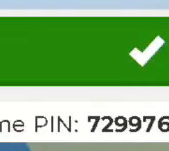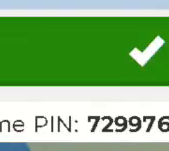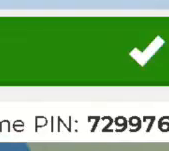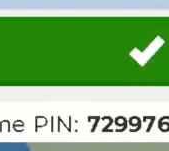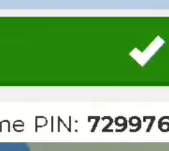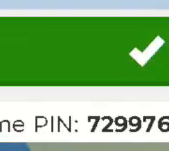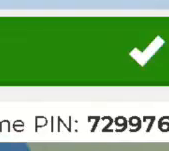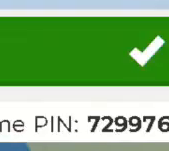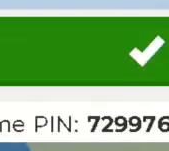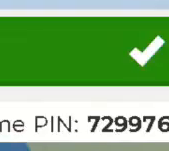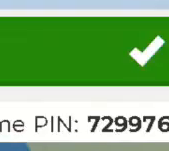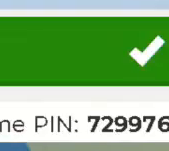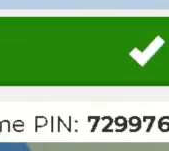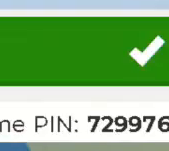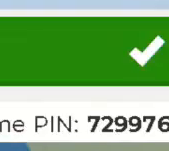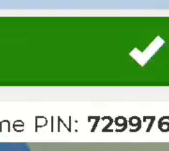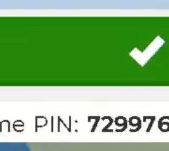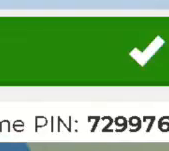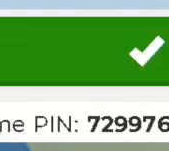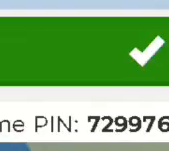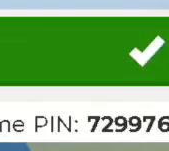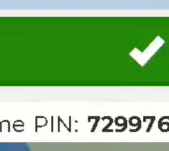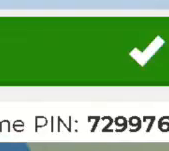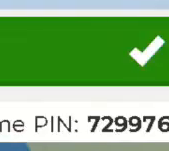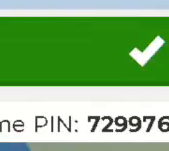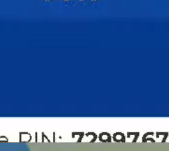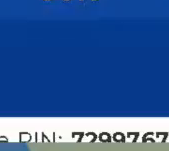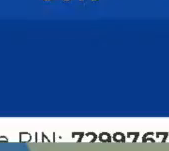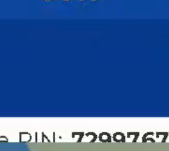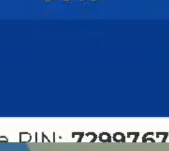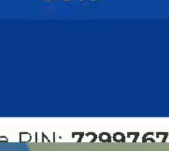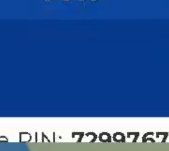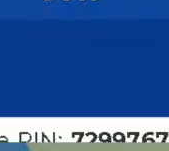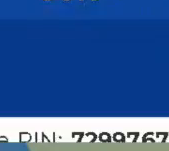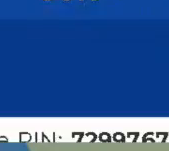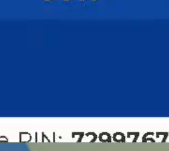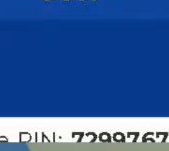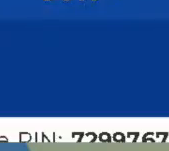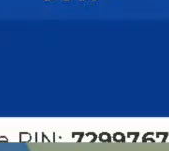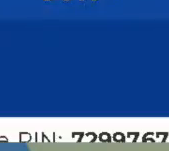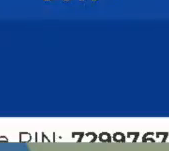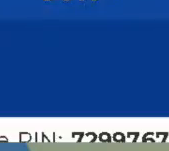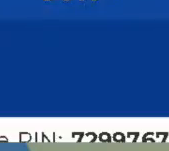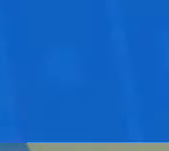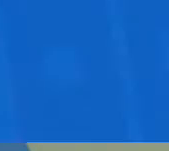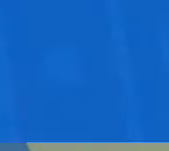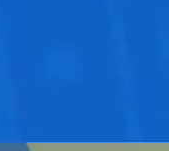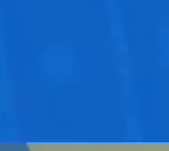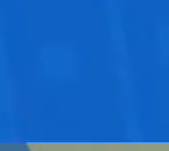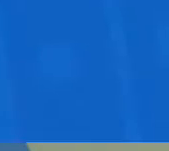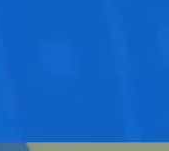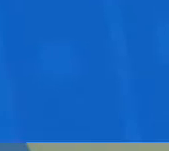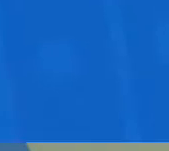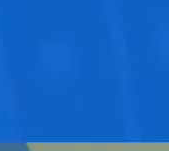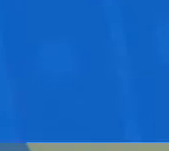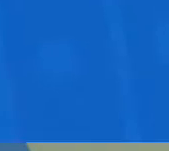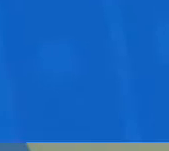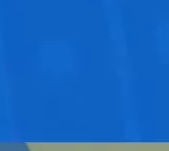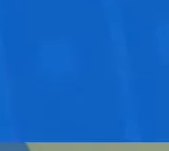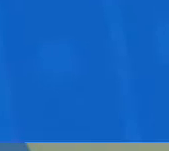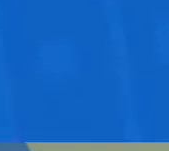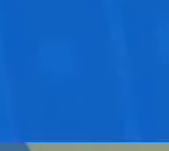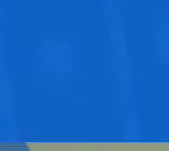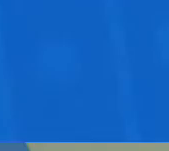yaitu PBB pajak bumi bangunan 92 orang menjawab dengan tepat Mari kita lanjutkan